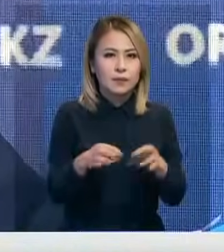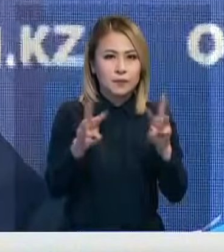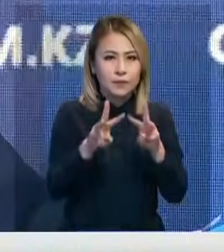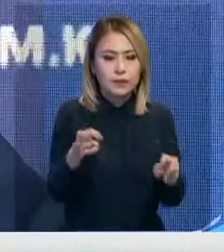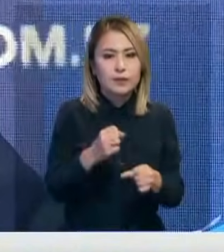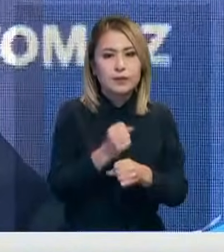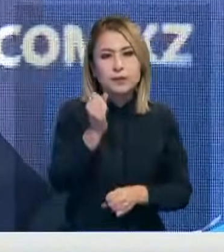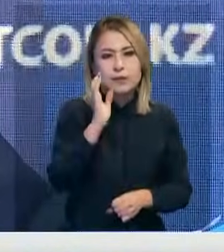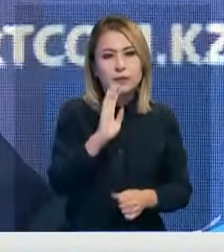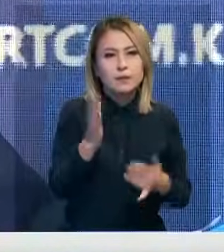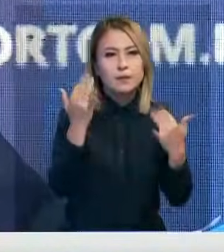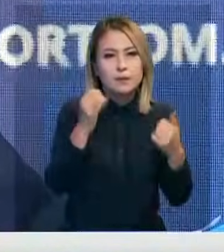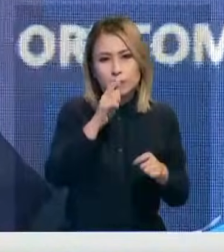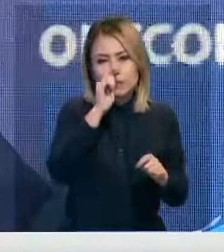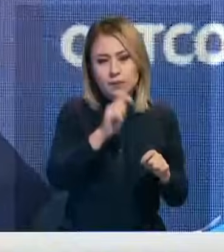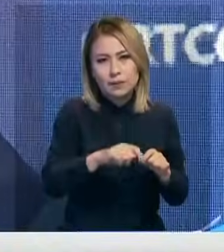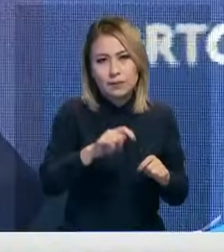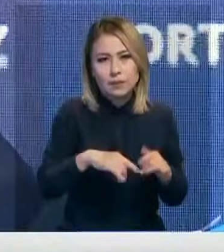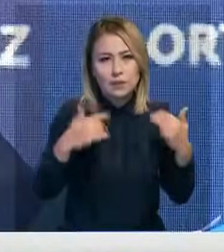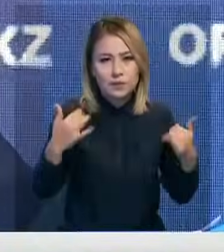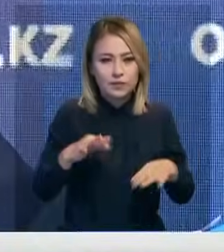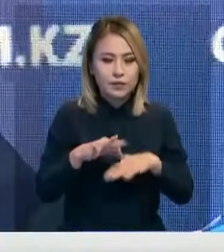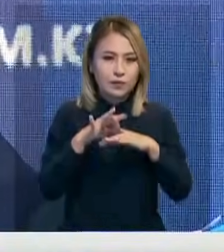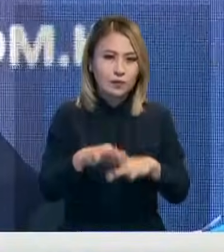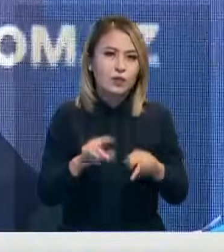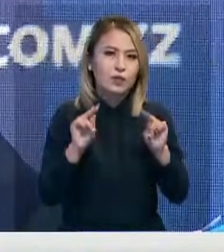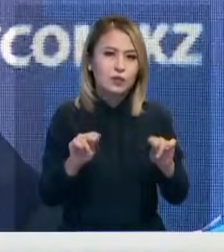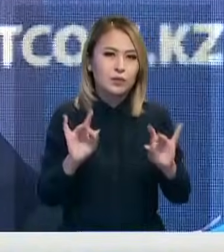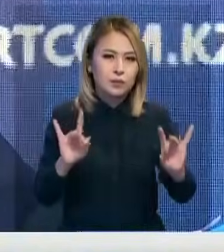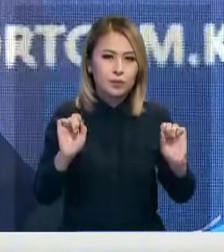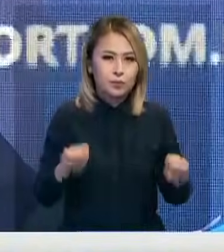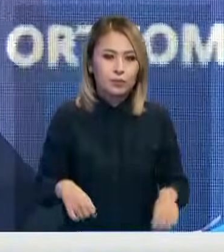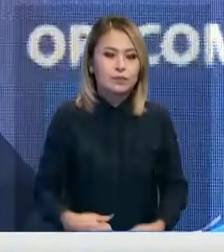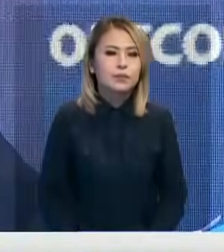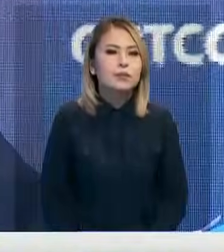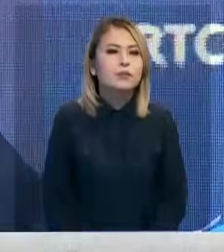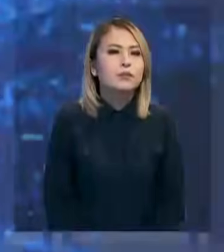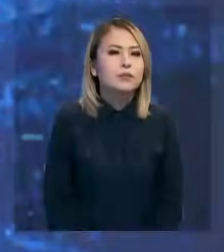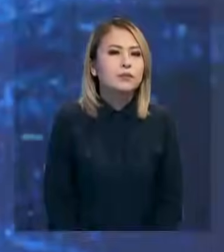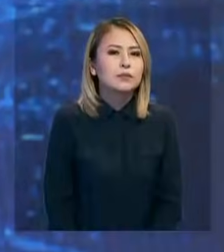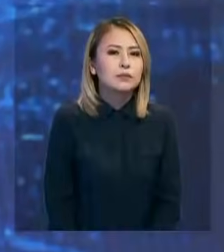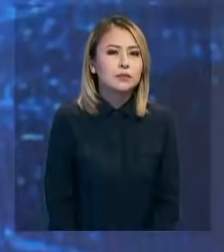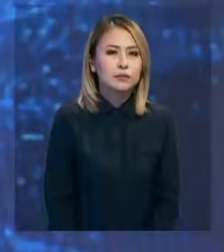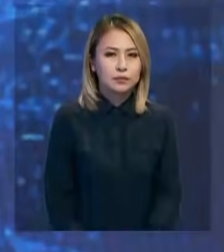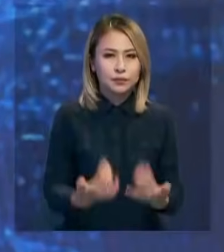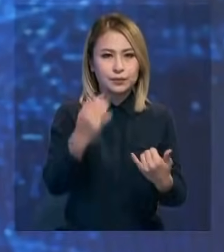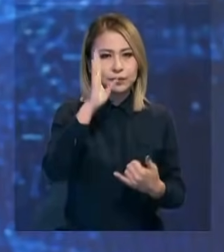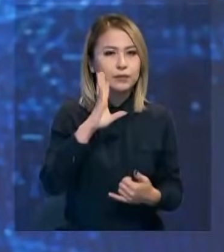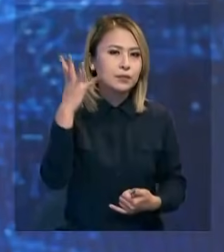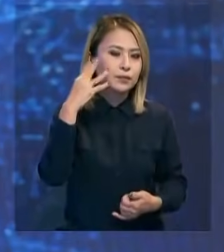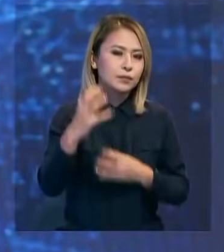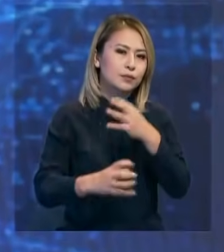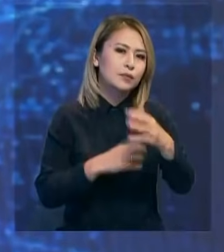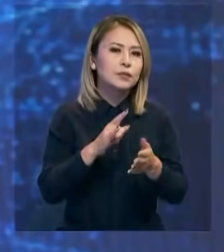қадағалауында болады. Тиісті тексерістерді жүргізіп жағдайға әділ баға беріледі. Бүгін таңертең